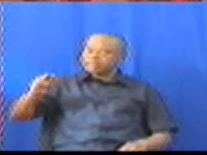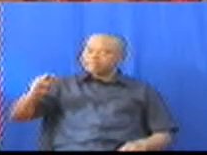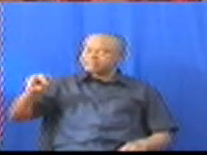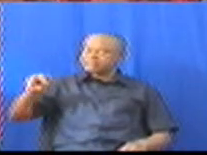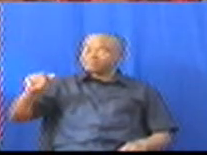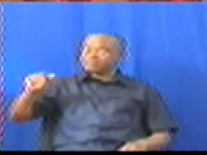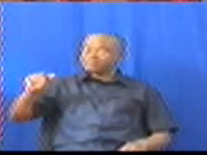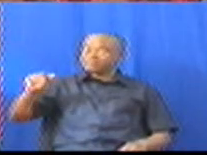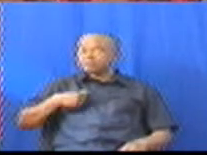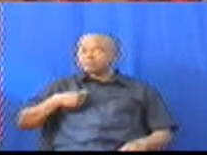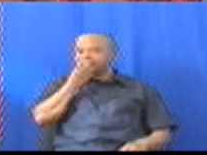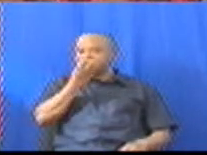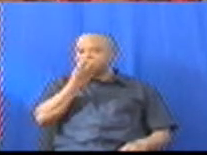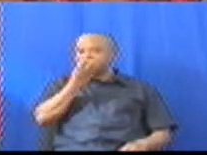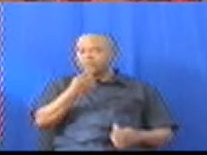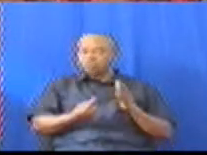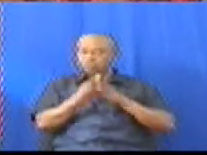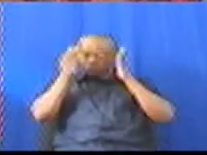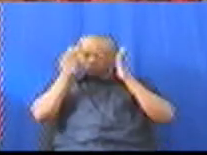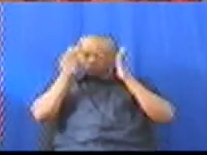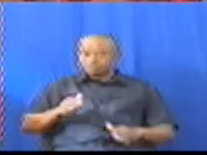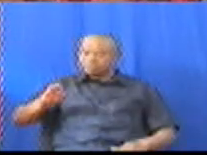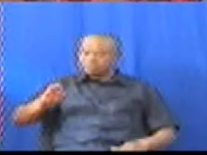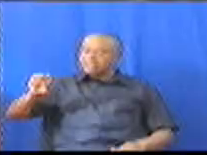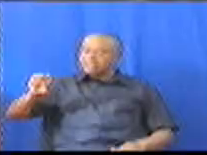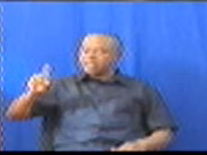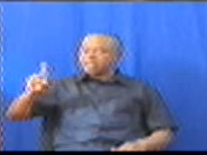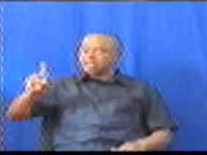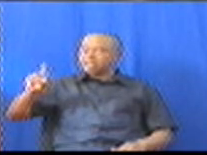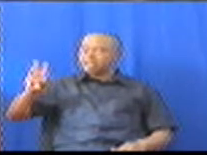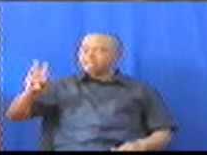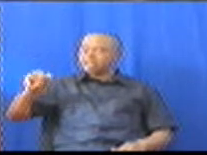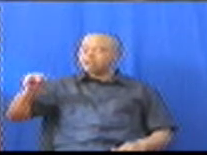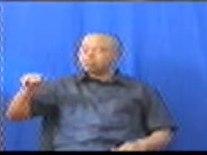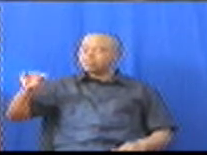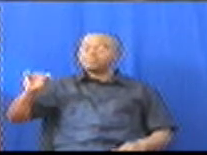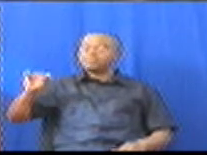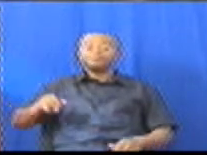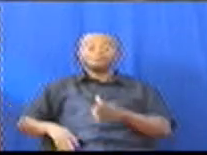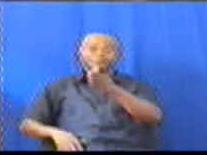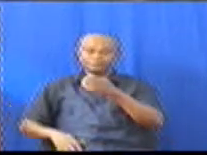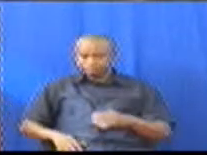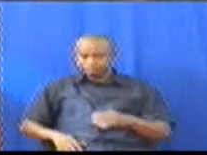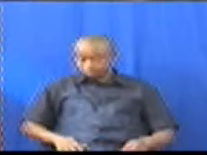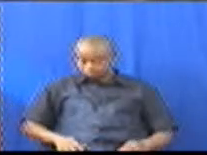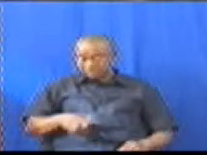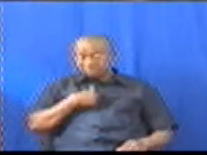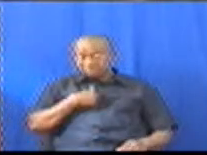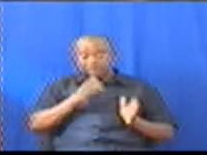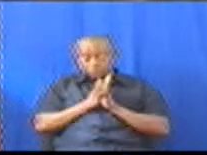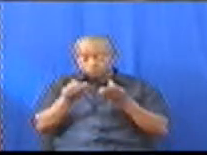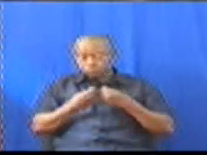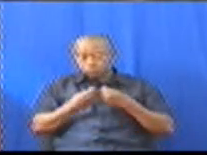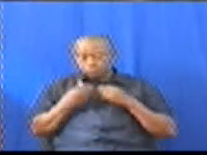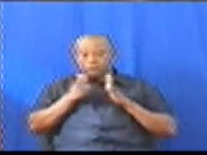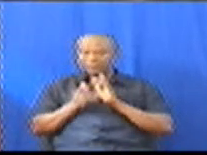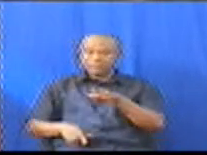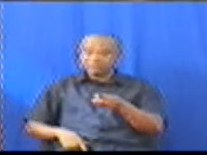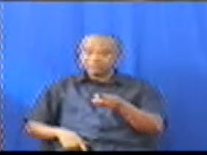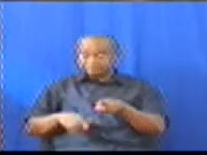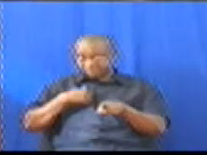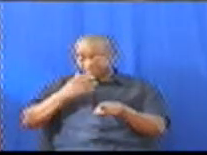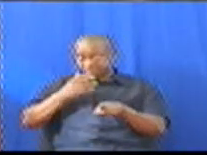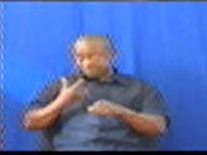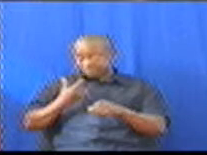Mheshimiwa Edwin Amandu Sungonyani. Mheshimiwa Naibu Spika, nashukuru kupata fursa. Nitaka tu